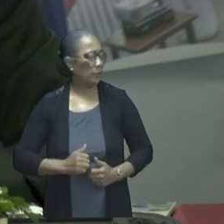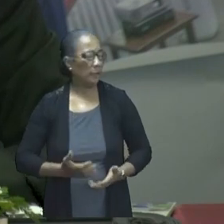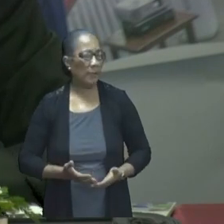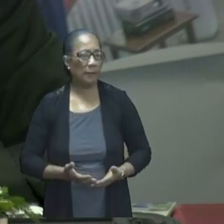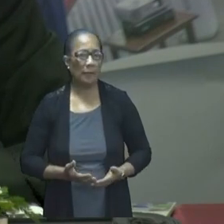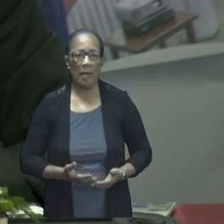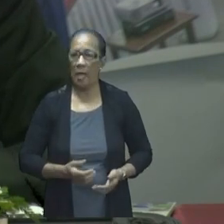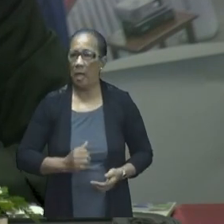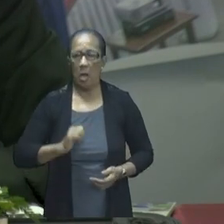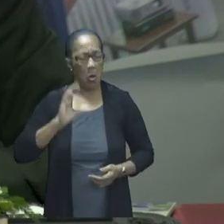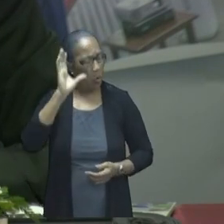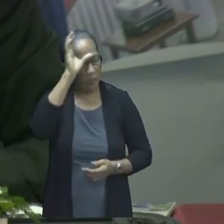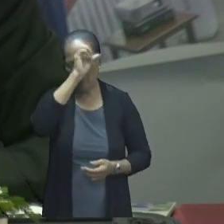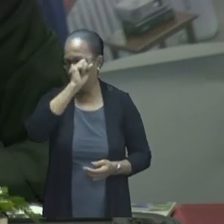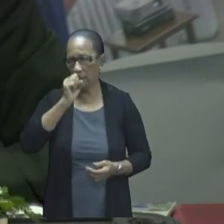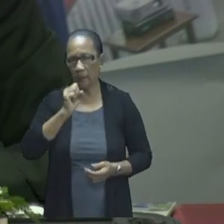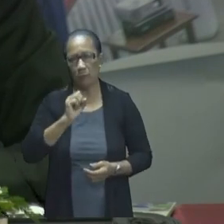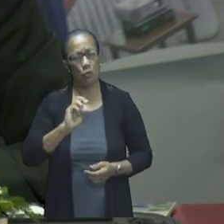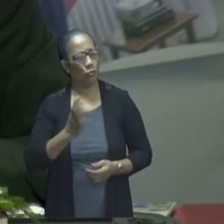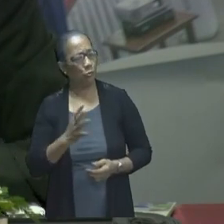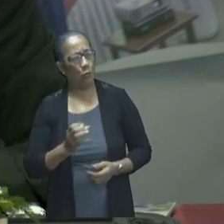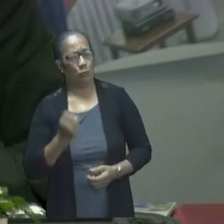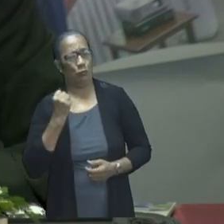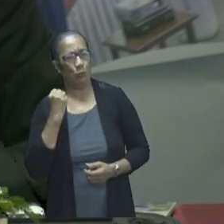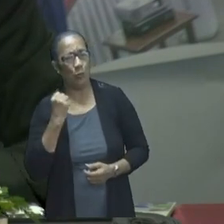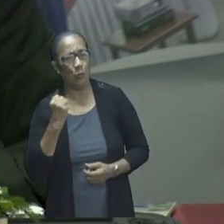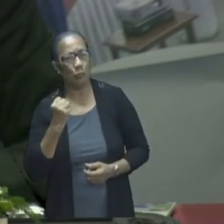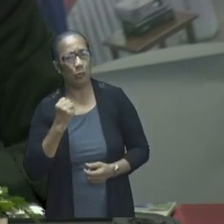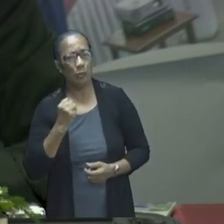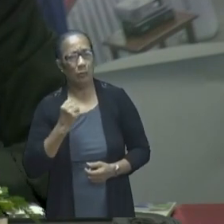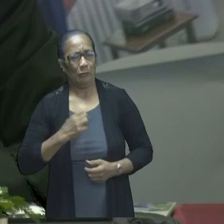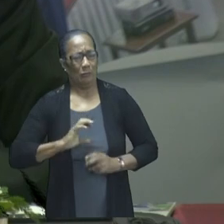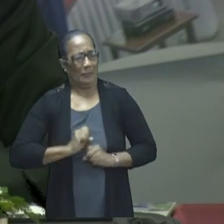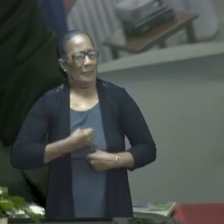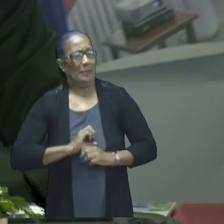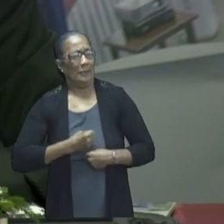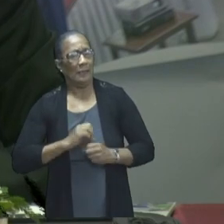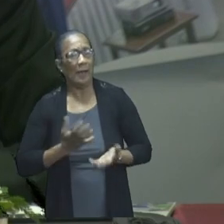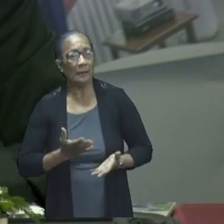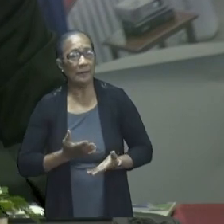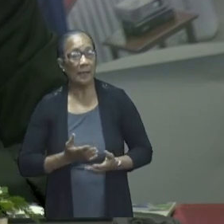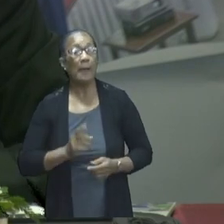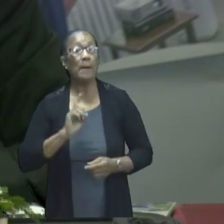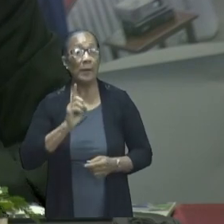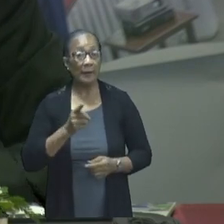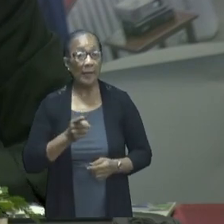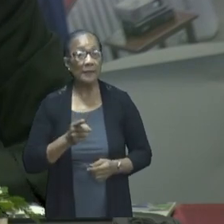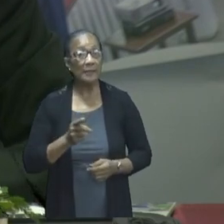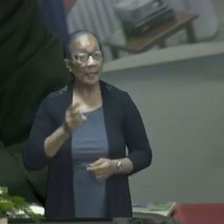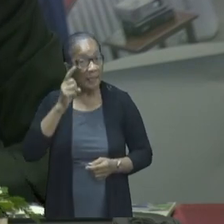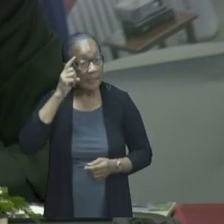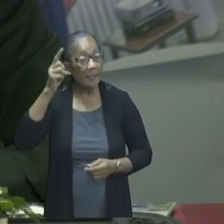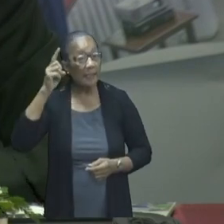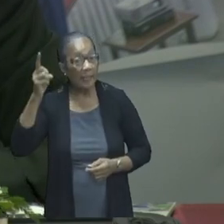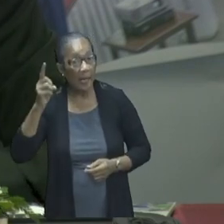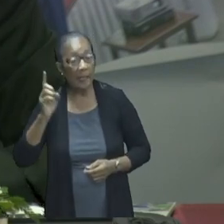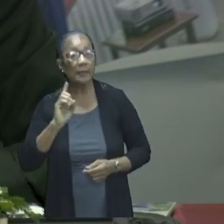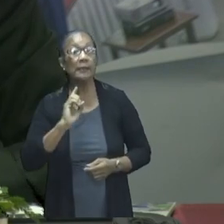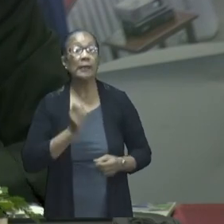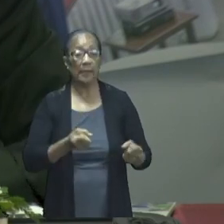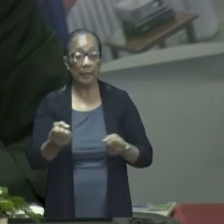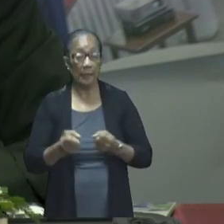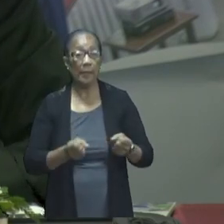onbegrip zoals boosheid zoons irritatie maar dat is allemaal zich na de die wijze regeren serieus nemen